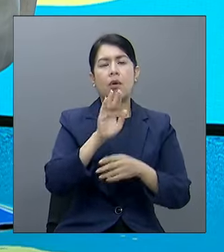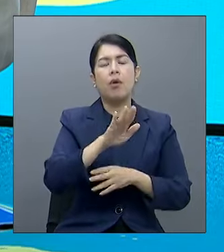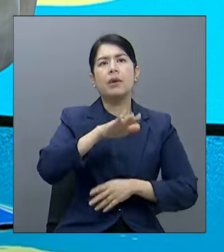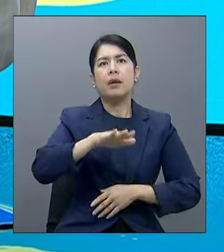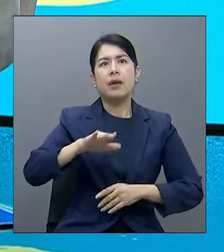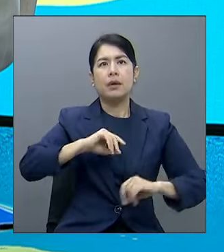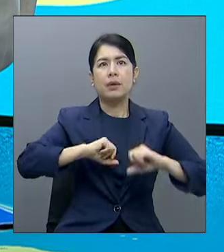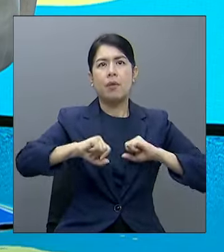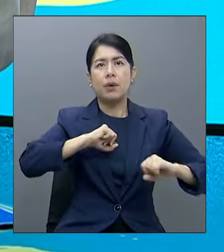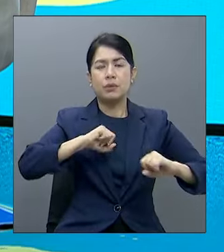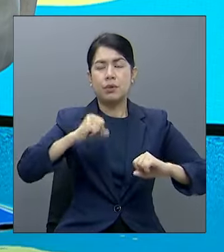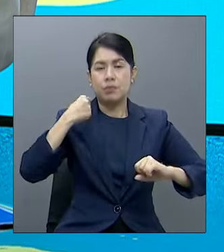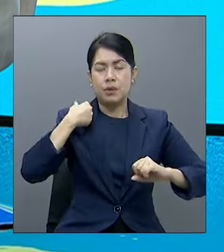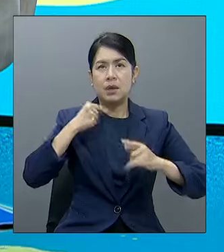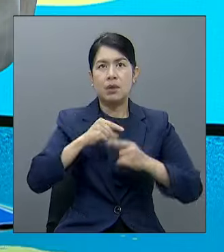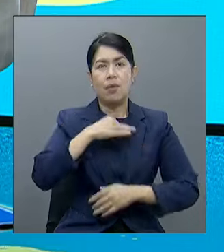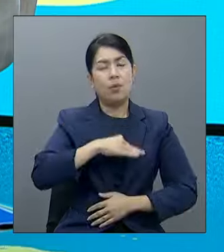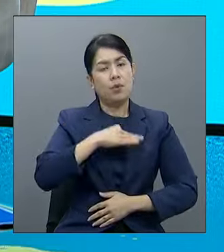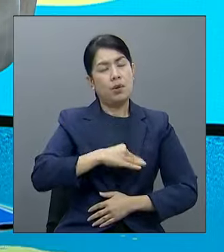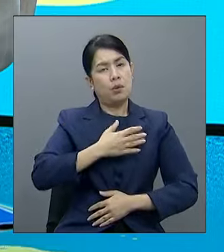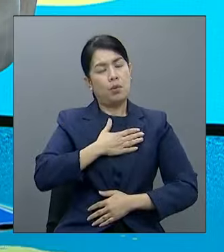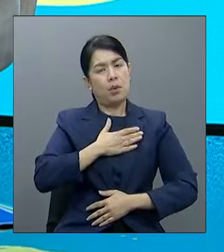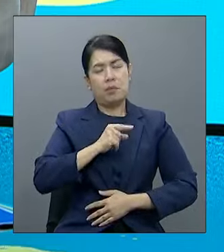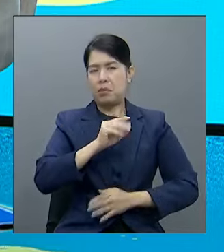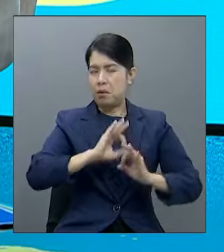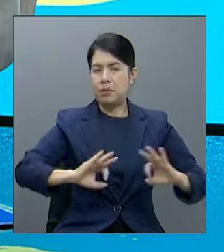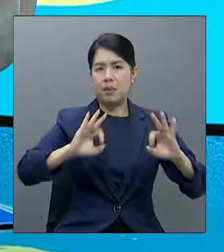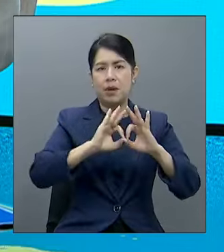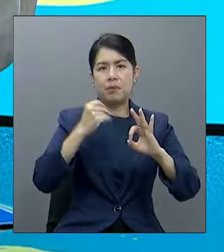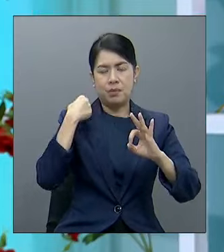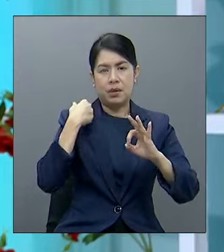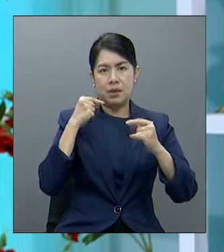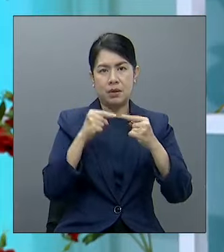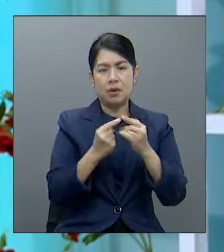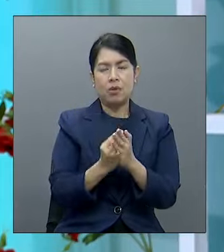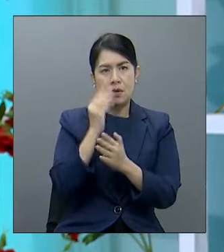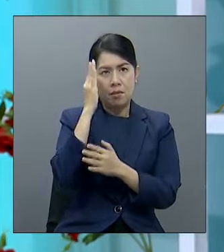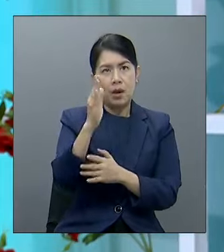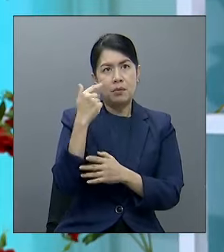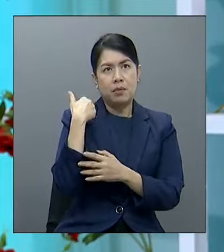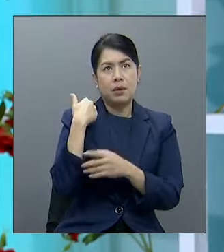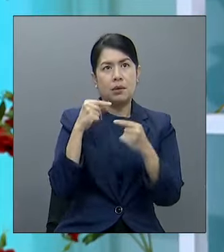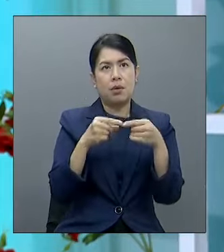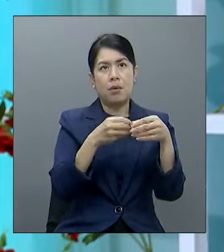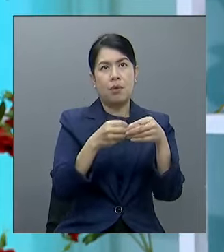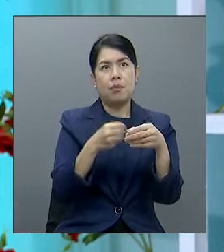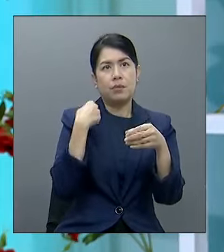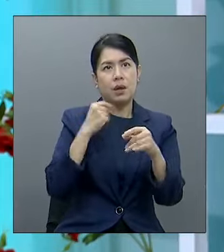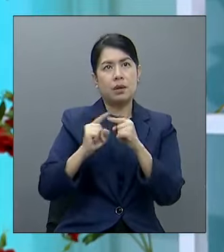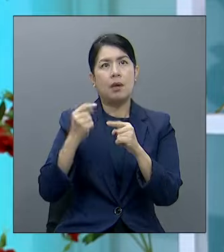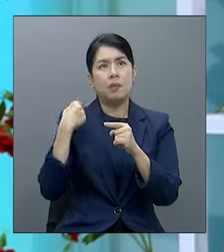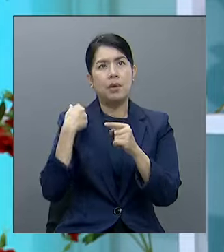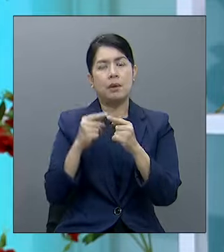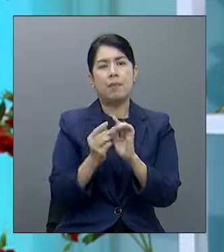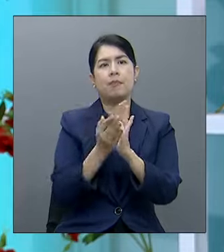ได้ลุกขึ้นมาและทำให้ประเทศไทยมันเป็นศูนย์กลางของดรากของเอเชียและประกาศว่าดรากในประเทศไทยมันคือเซ็นเต